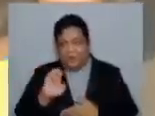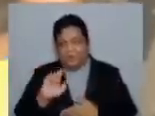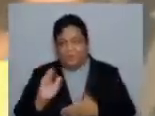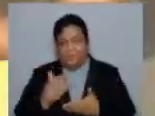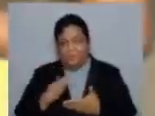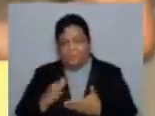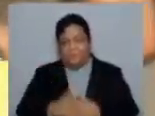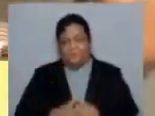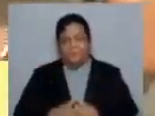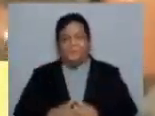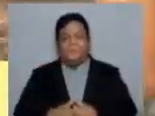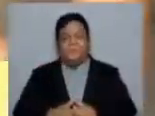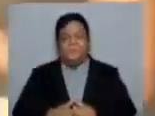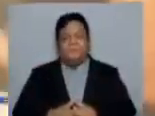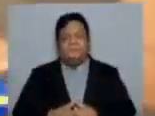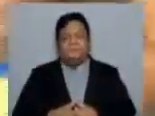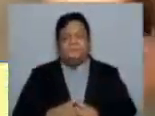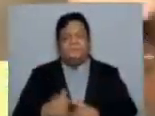Heto ako,